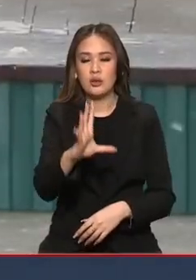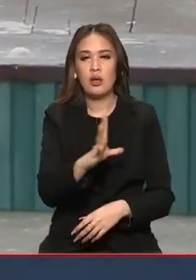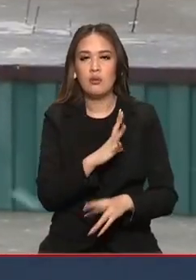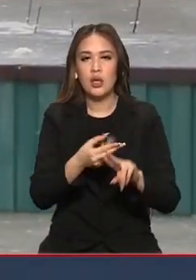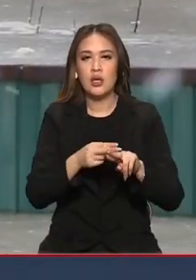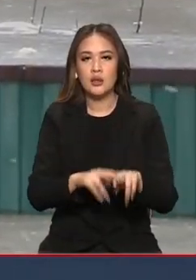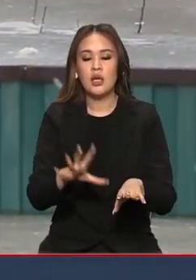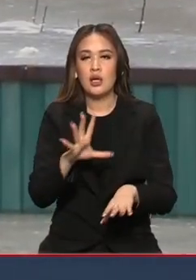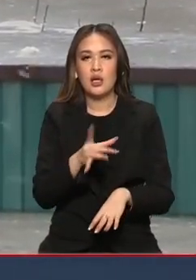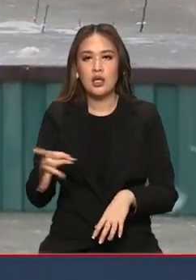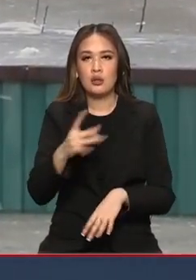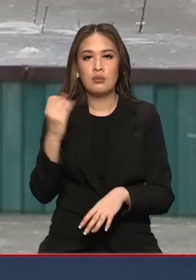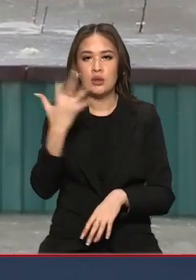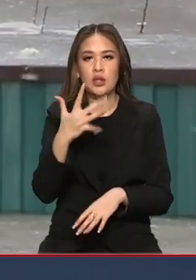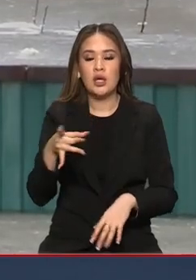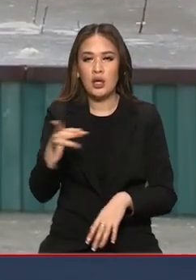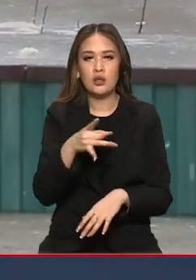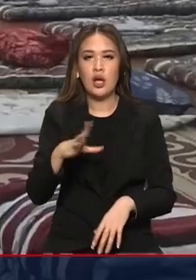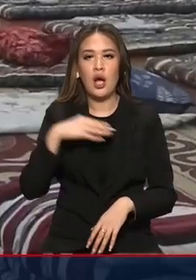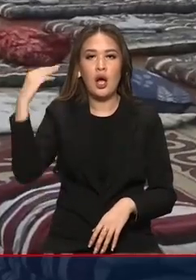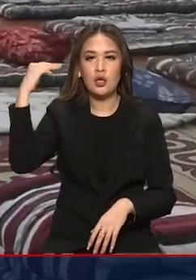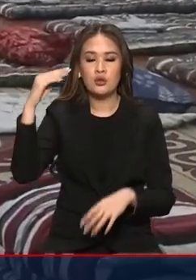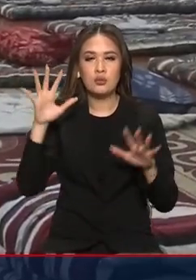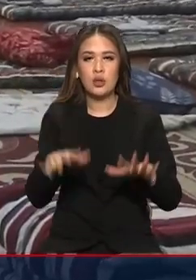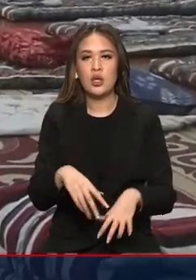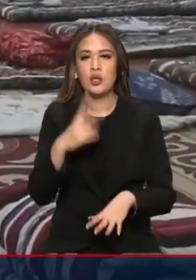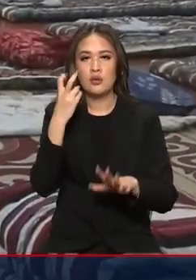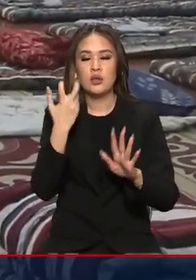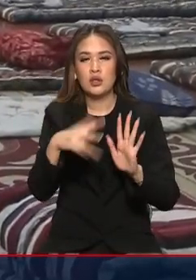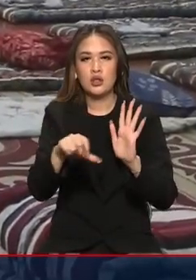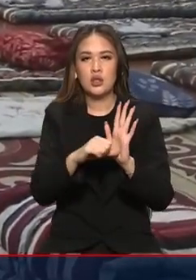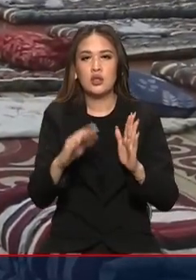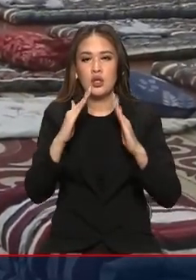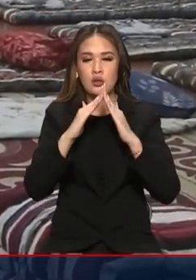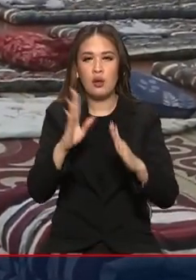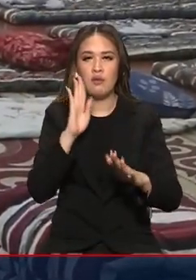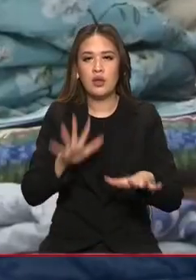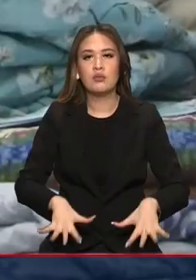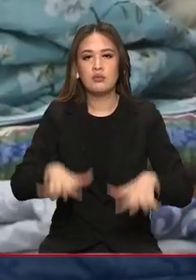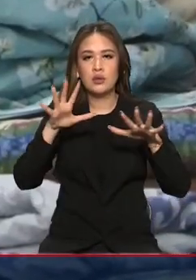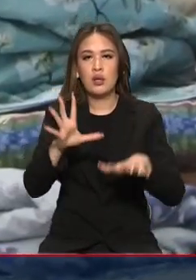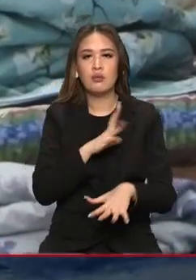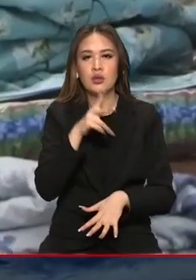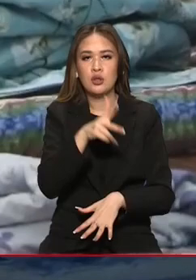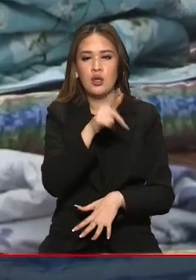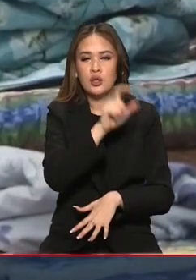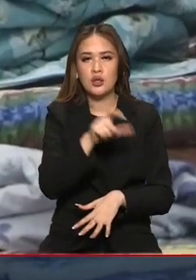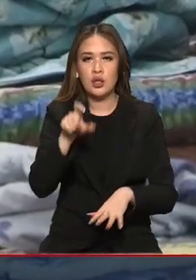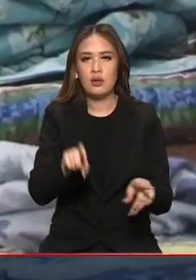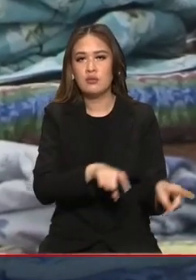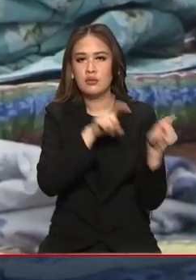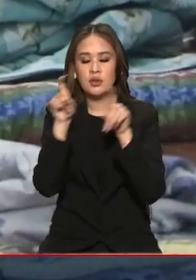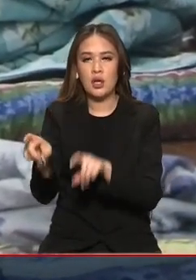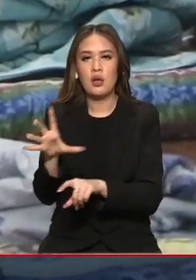регионе действует в 5 районах и Актюбе. Потоплено 236 домов и эвакуировано около 3000 человек. Людей разместили